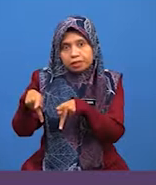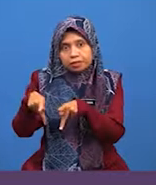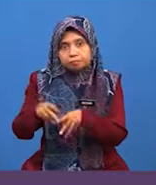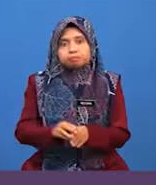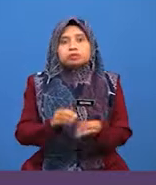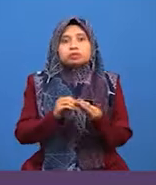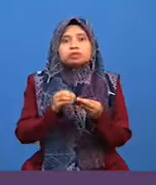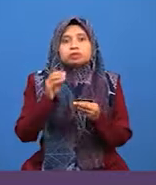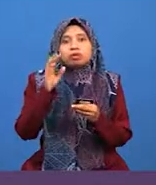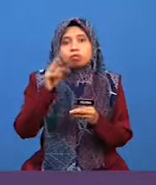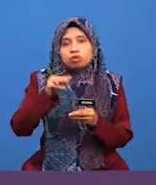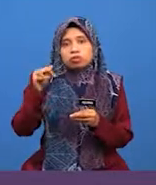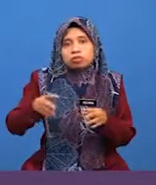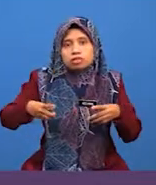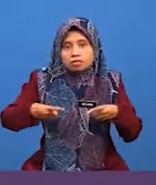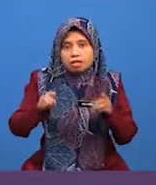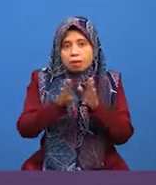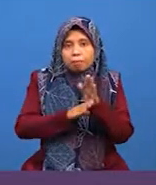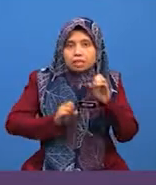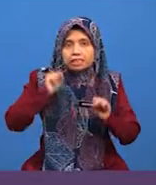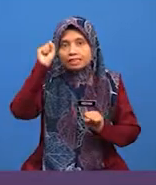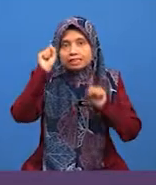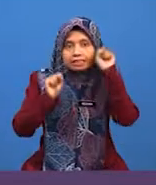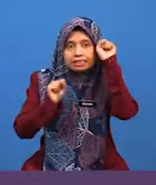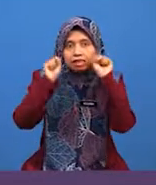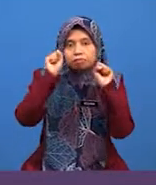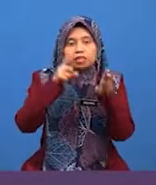Murid-murid sedang bersenam di padang.